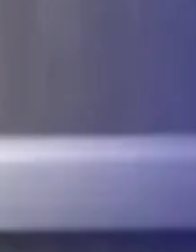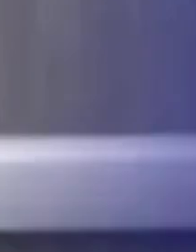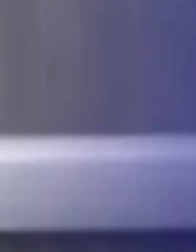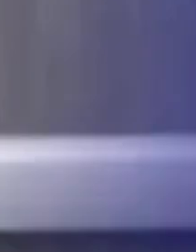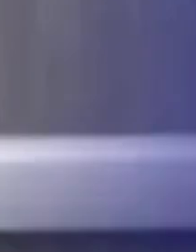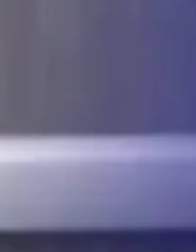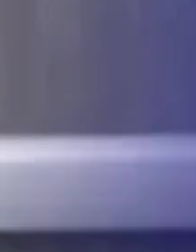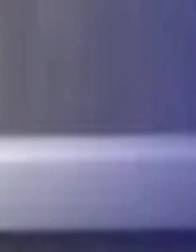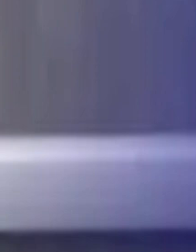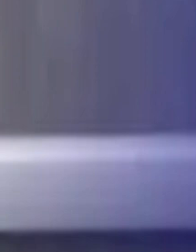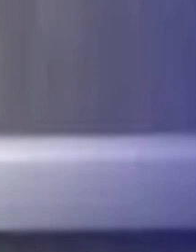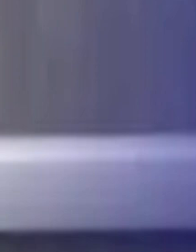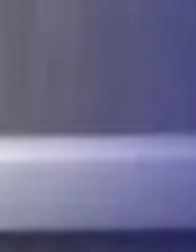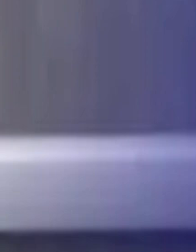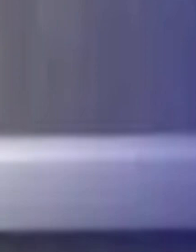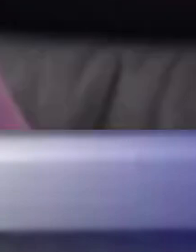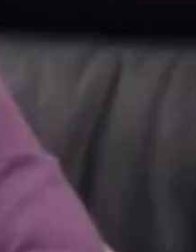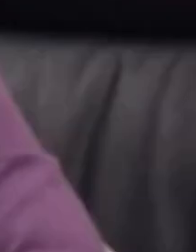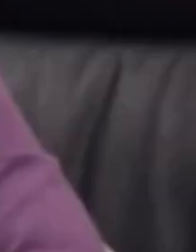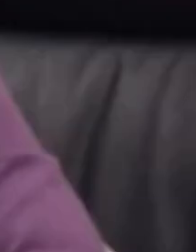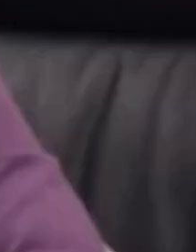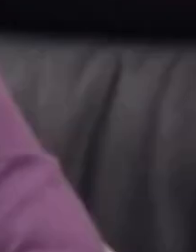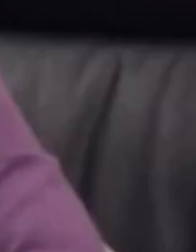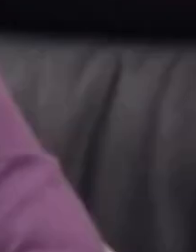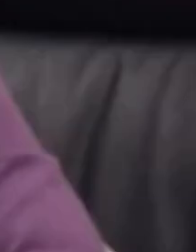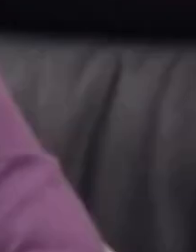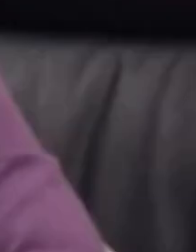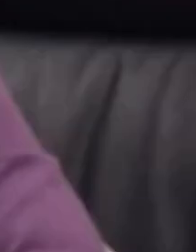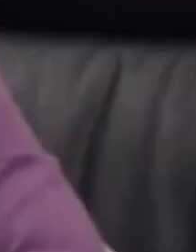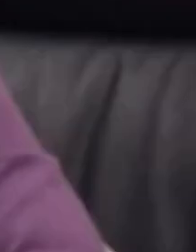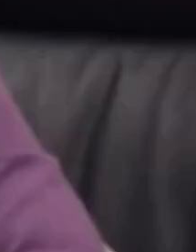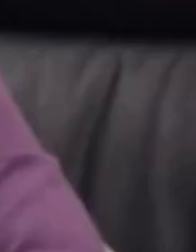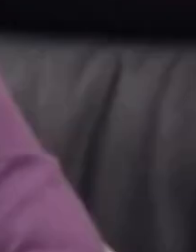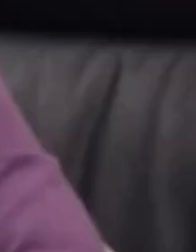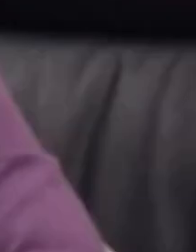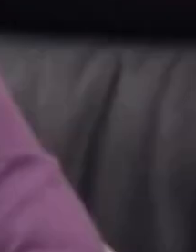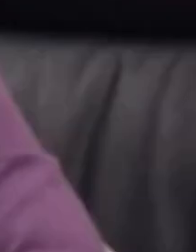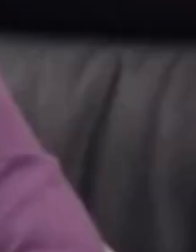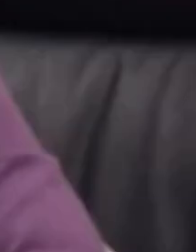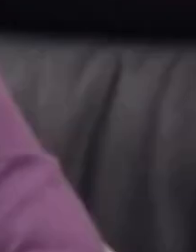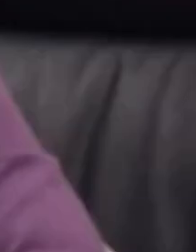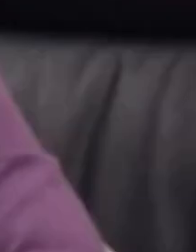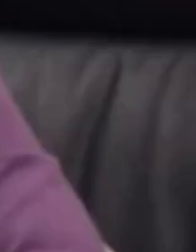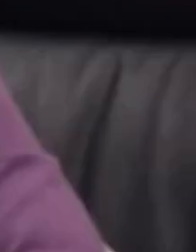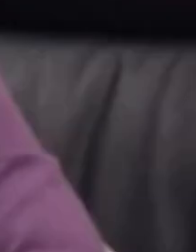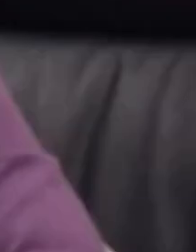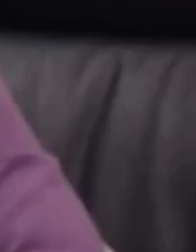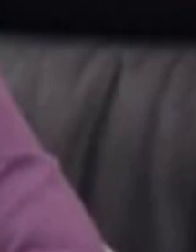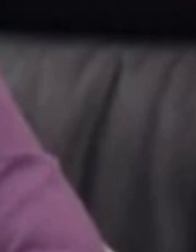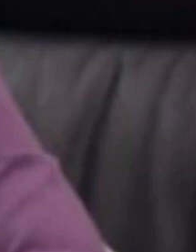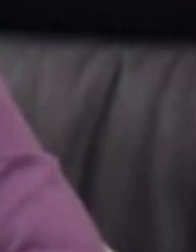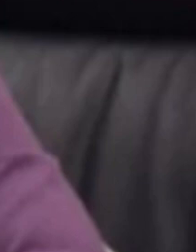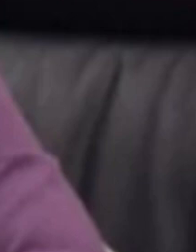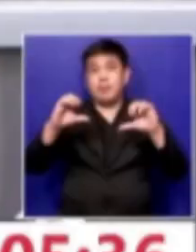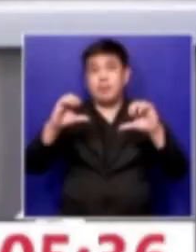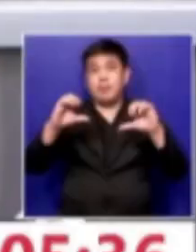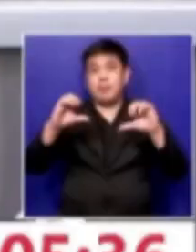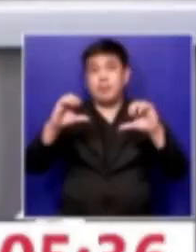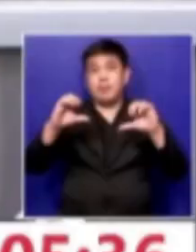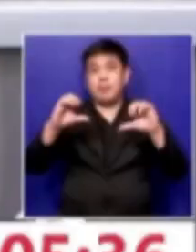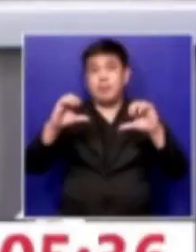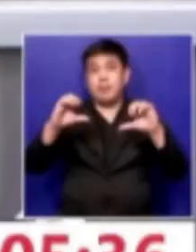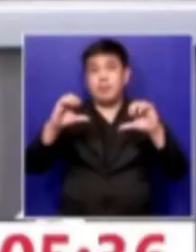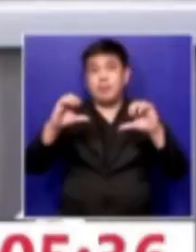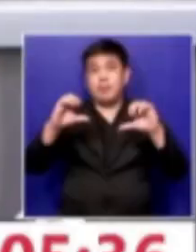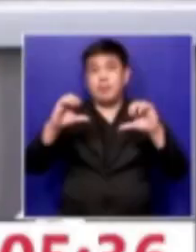ดยมีผลตั้งแต่วันที่12กรกฎาคมเป็นต้นไปซึ่งเป็นที่น่าสังเกตว่านางสาวเรณูได้ลาออกจากการเป็นสมาชิกส